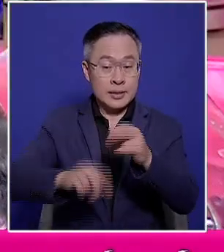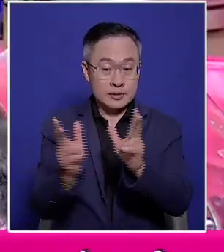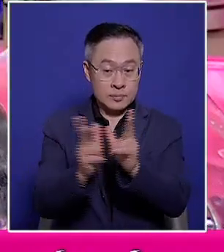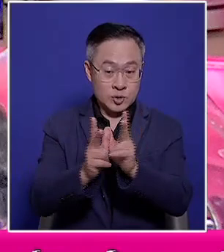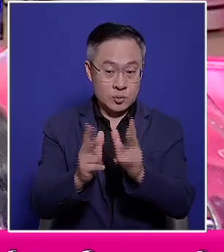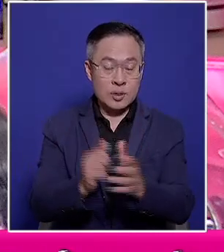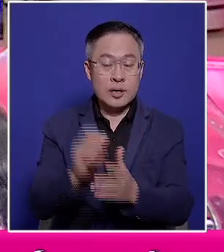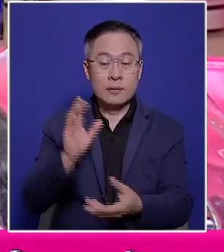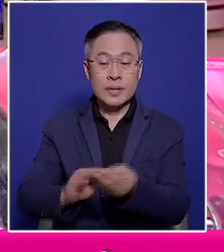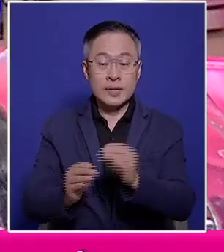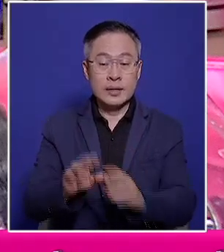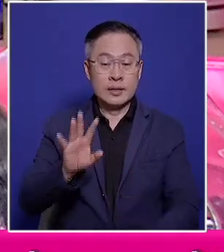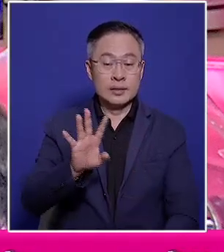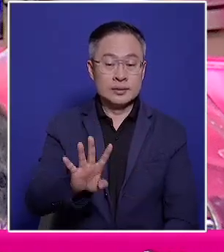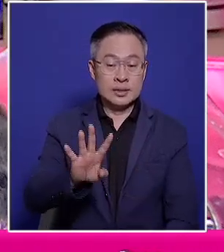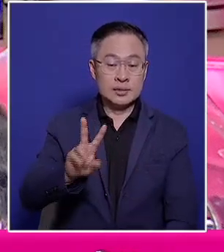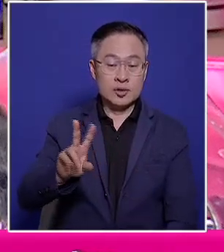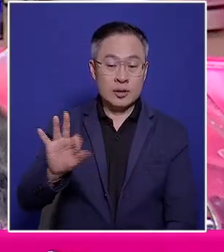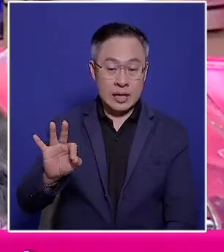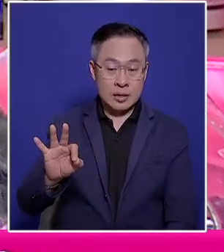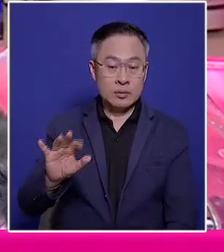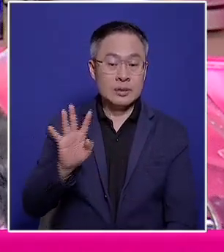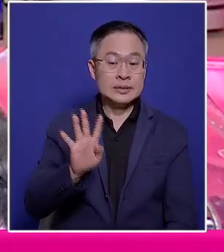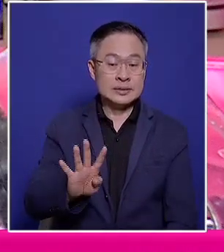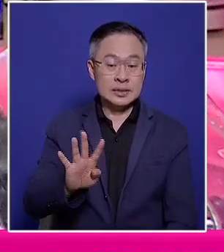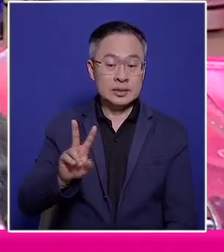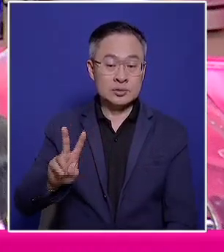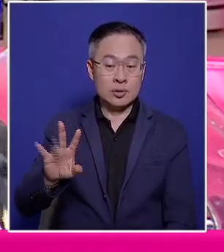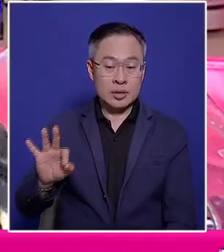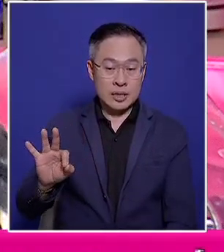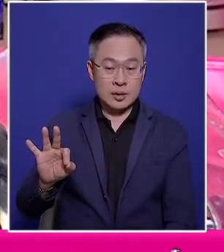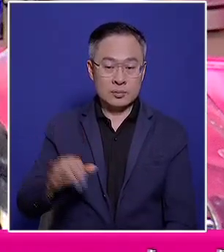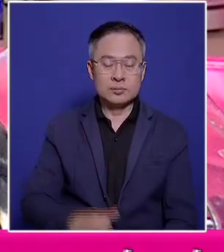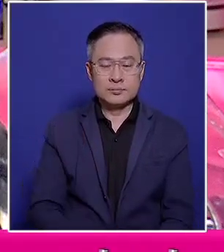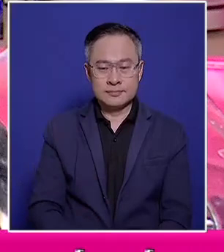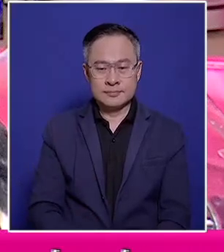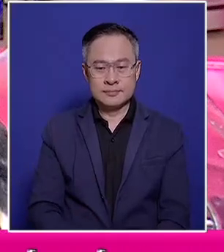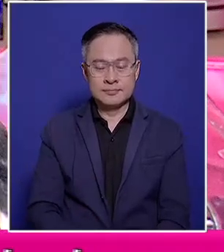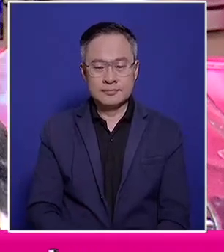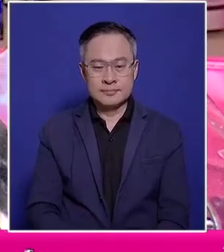ที่ออก429 429